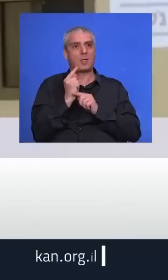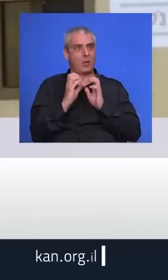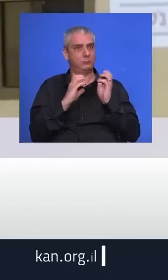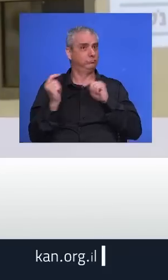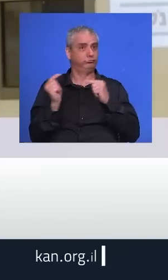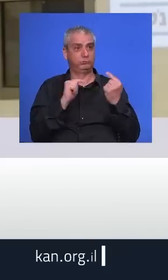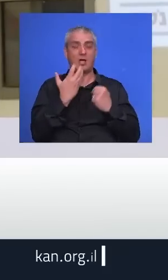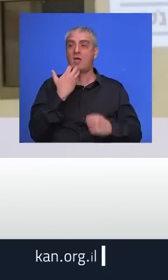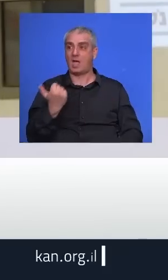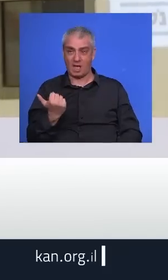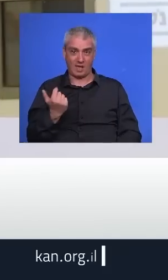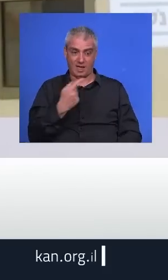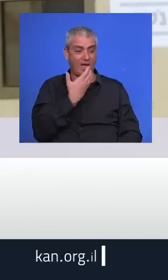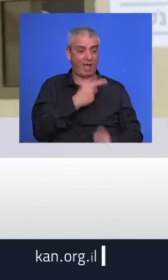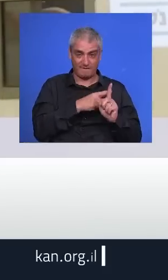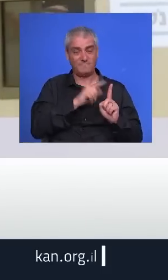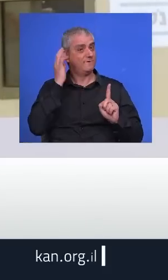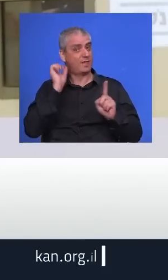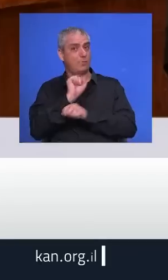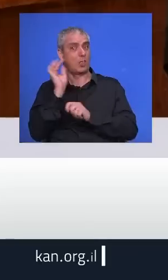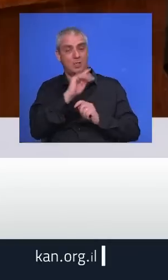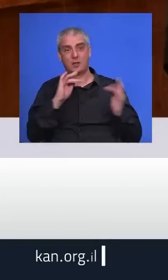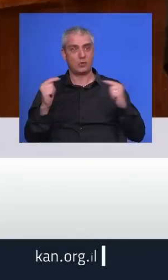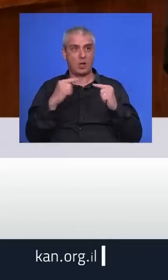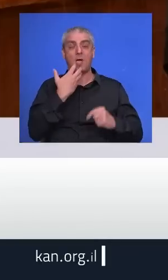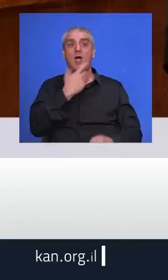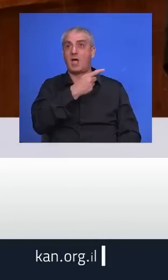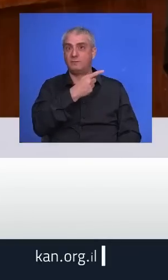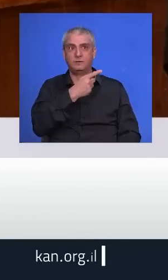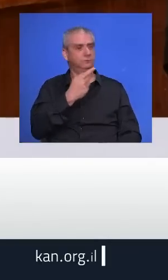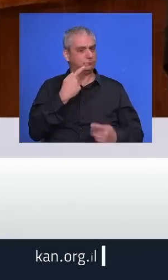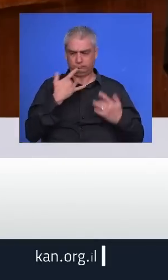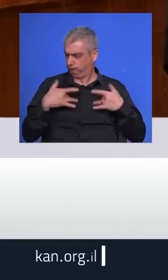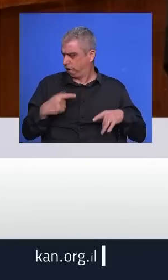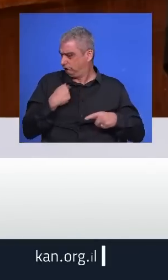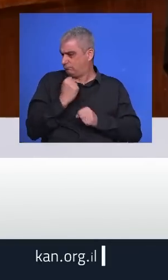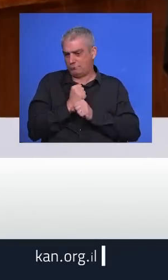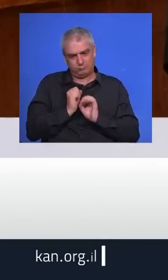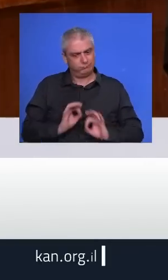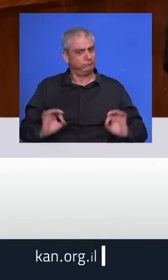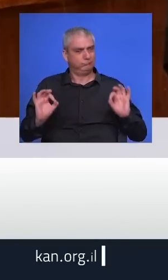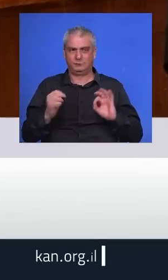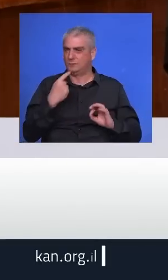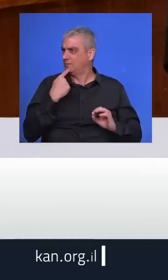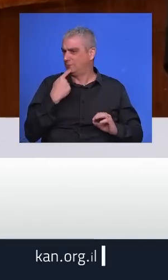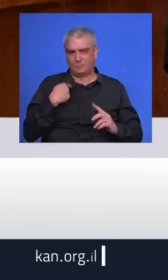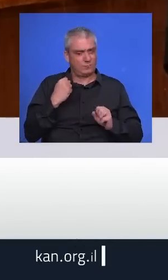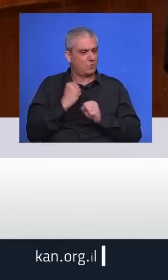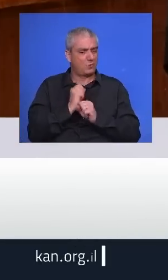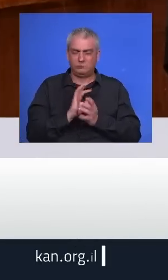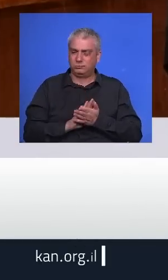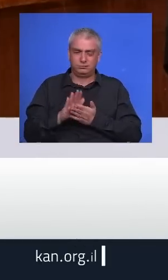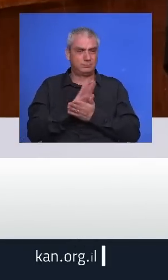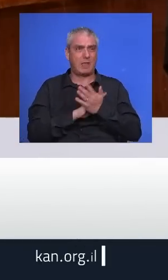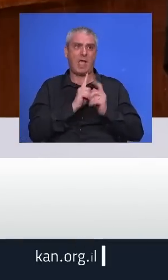הרב לבין המתלוננת נגדו. הרב גם באימות הזה מכחיש את טענותיה, הוא אומר שלא היו דברים